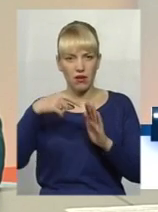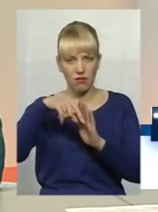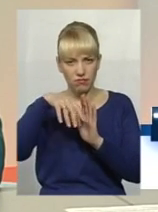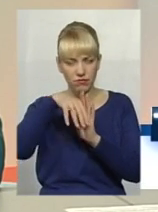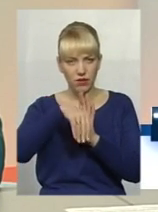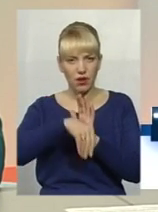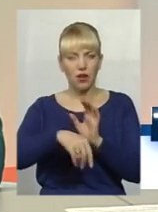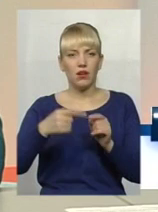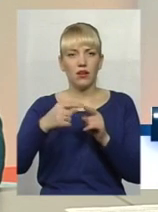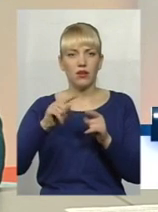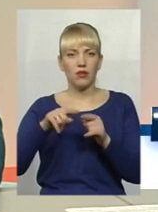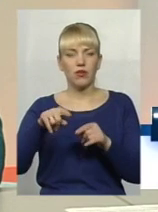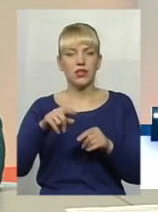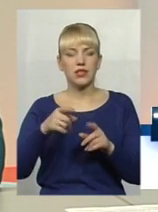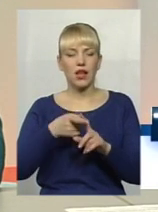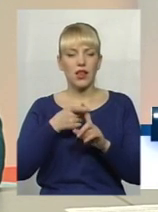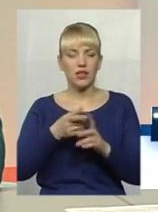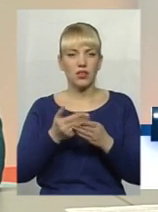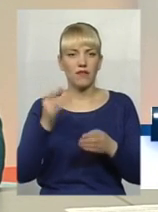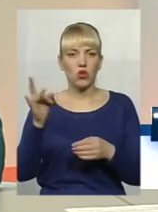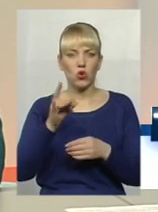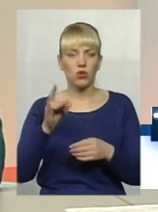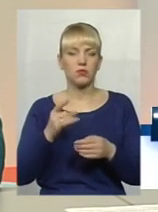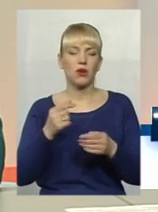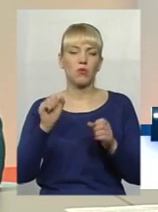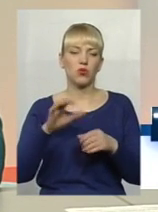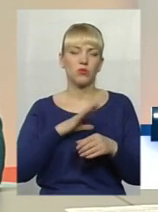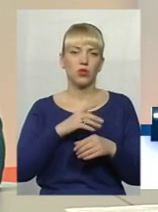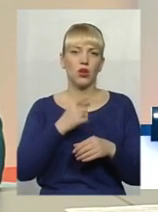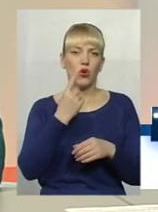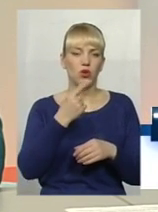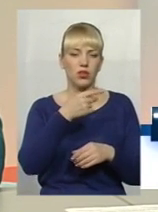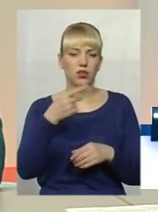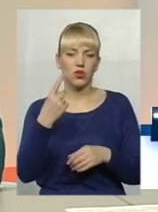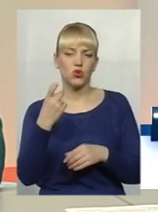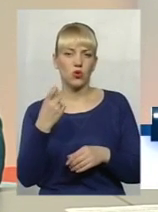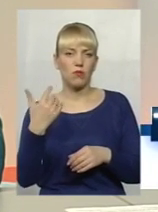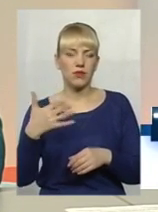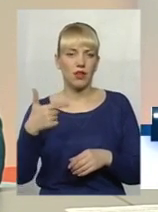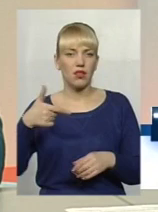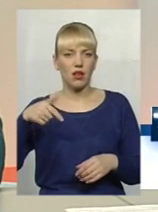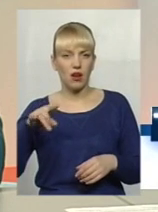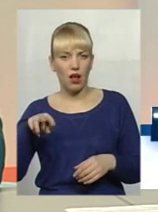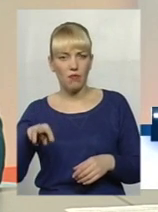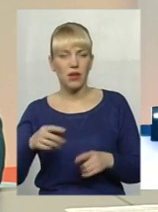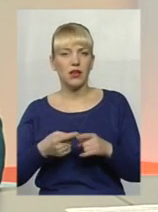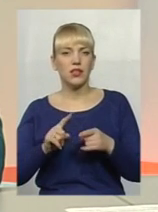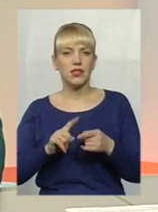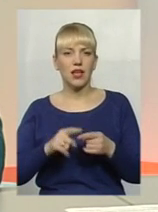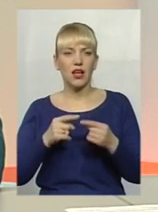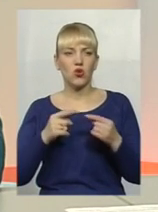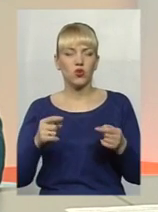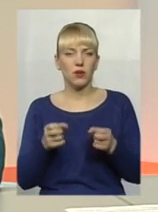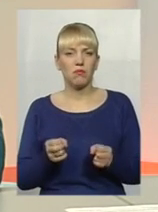залежно від розмірів і наповнення від 1 до 150 мг. Але, вже зазначала Інна Васильівна, це речовина